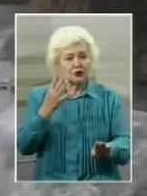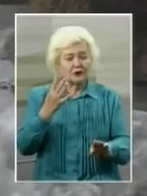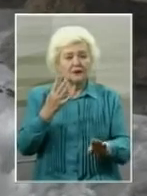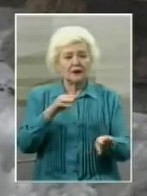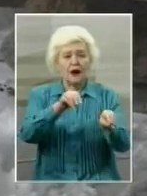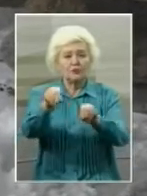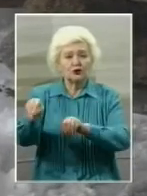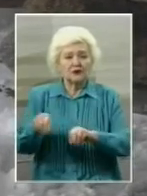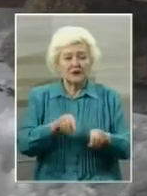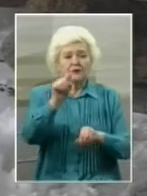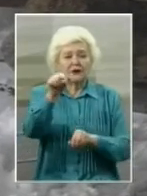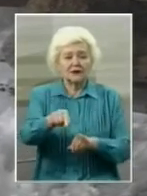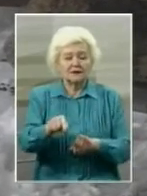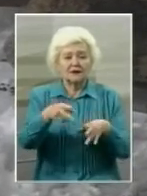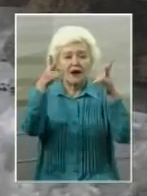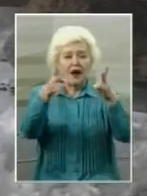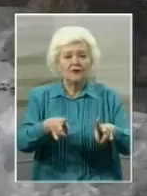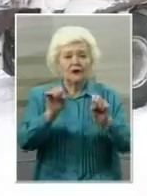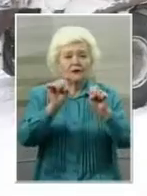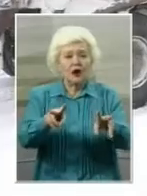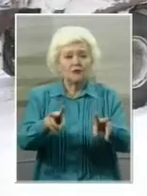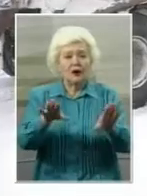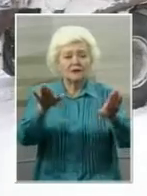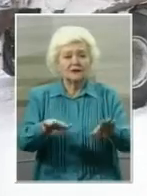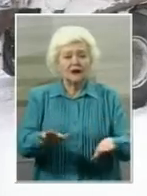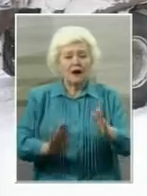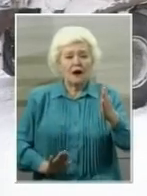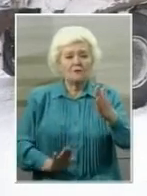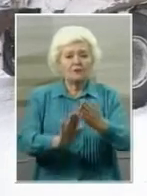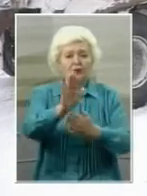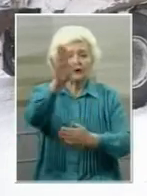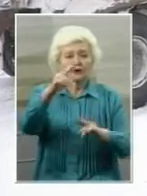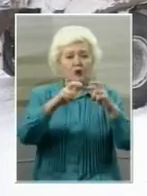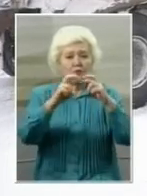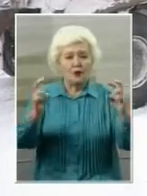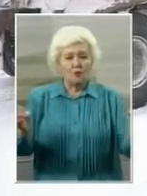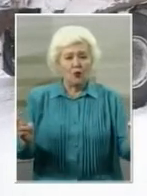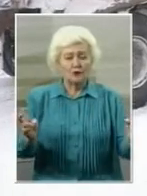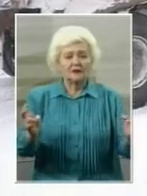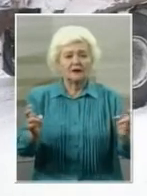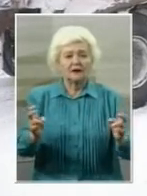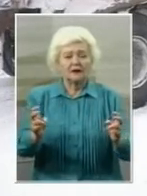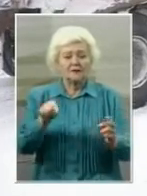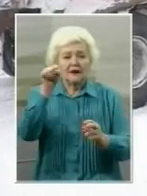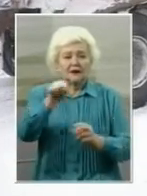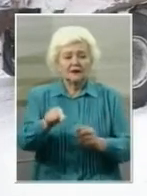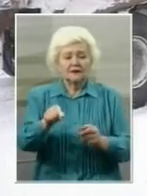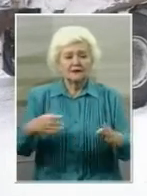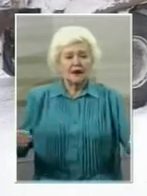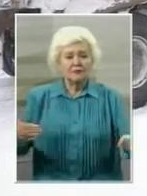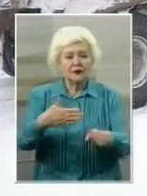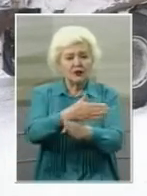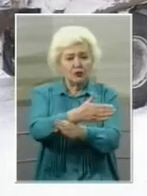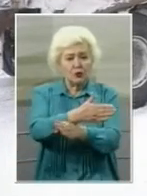Першочергова посипка – це аварійно-опасні місця. Це підйоми, це мост, це